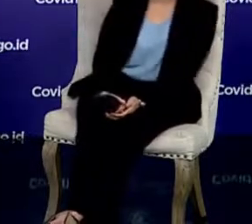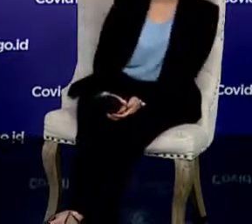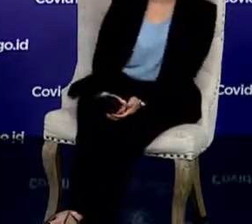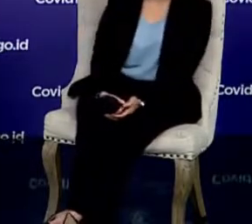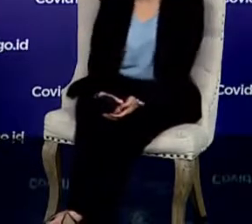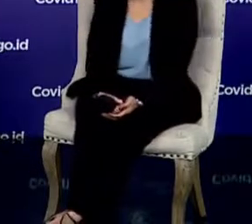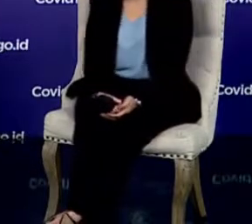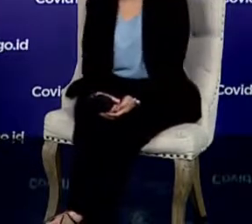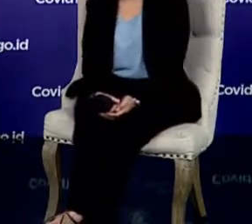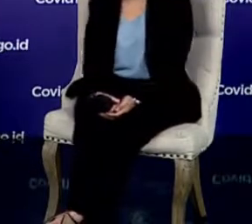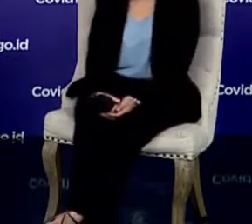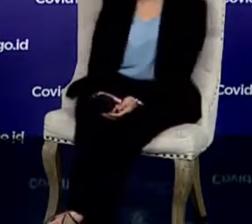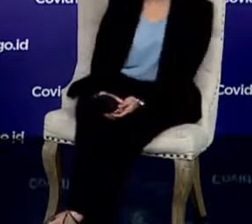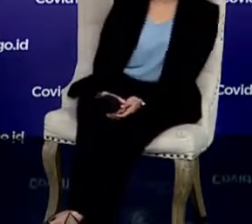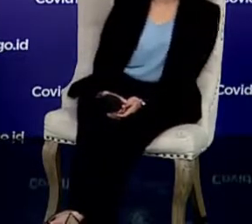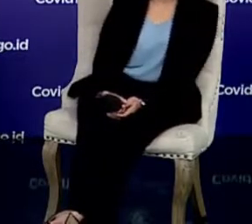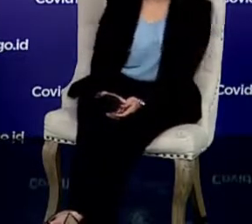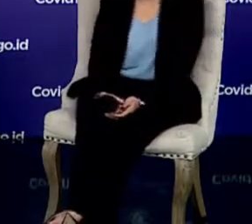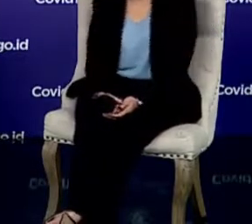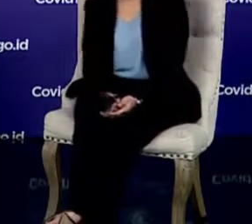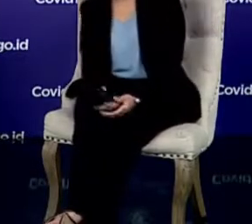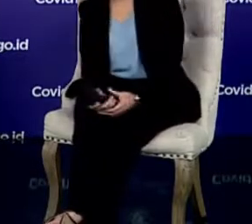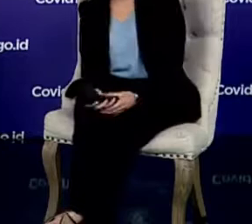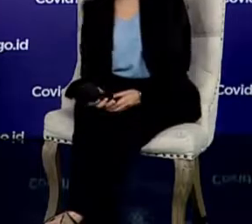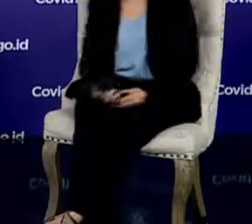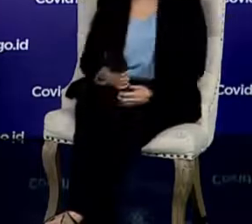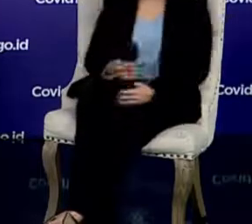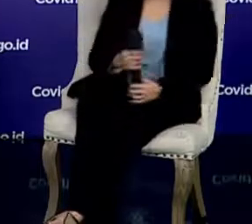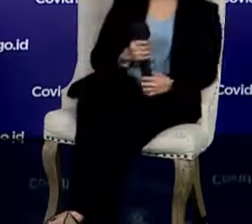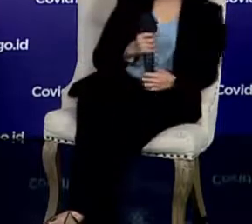rumah kita sendiri.